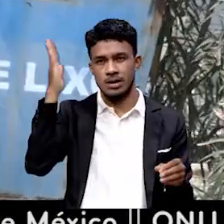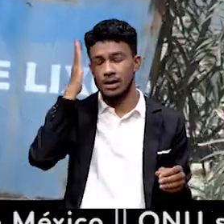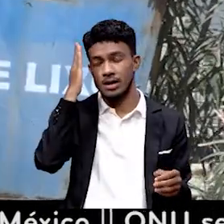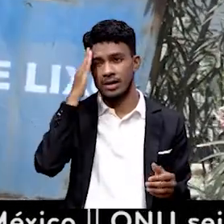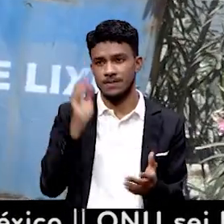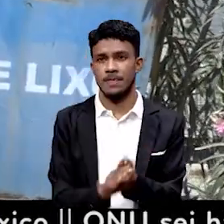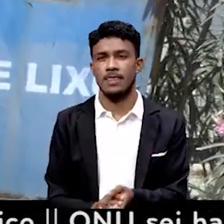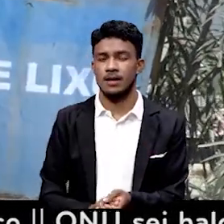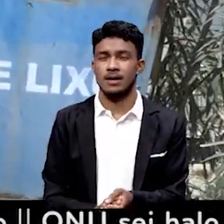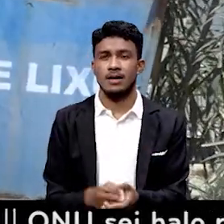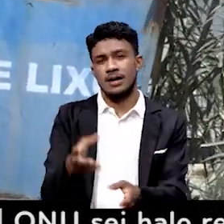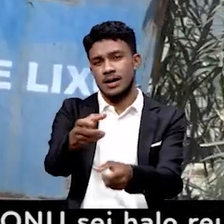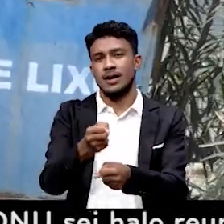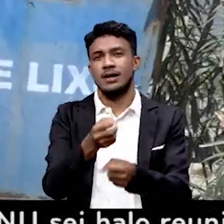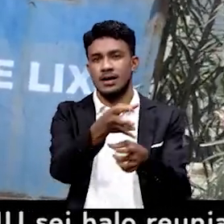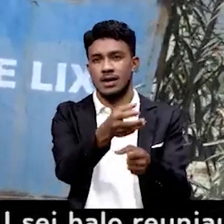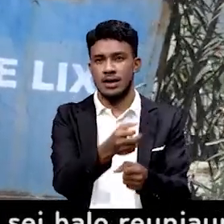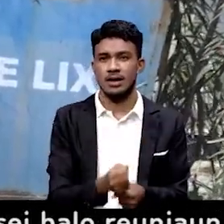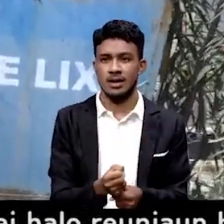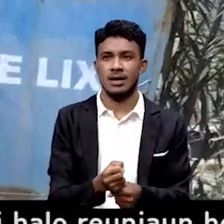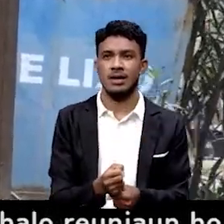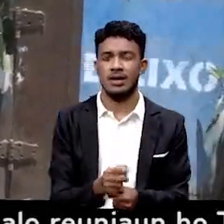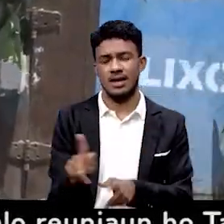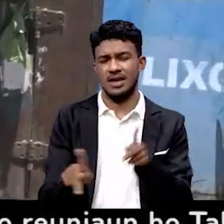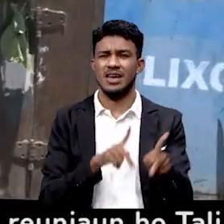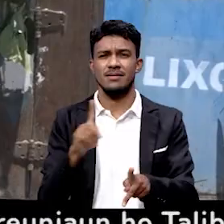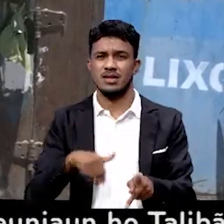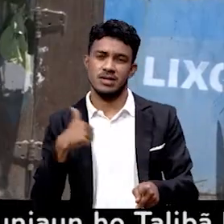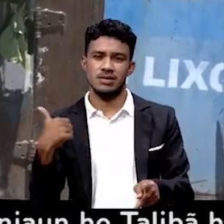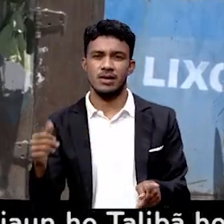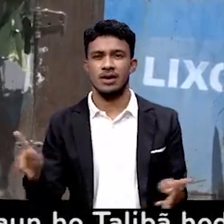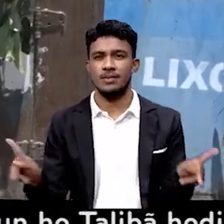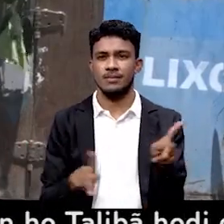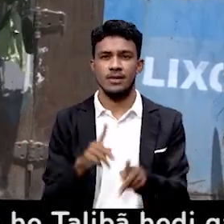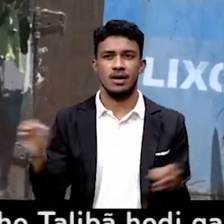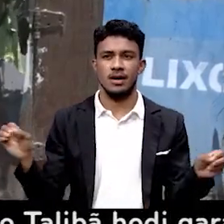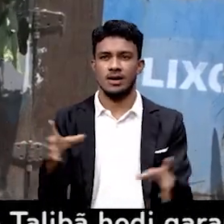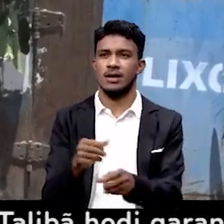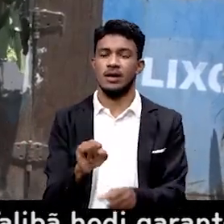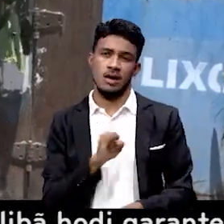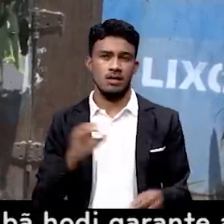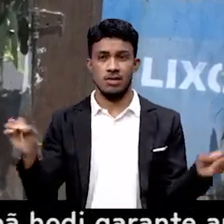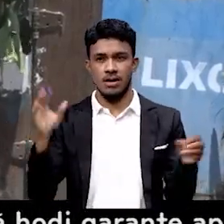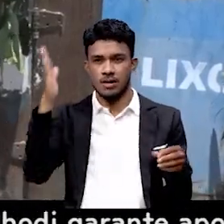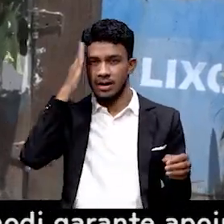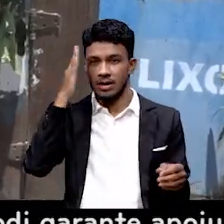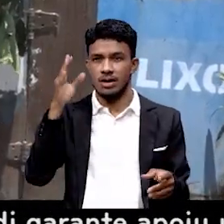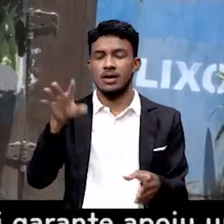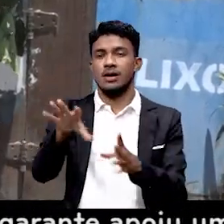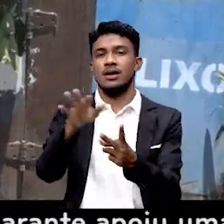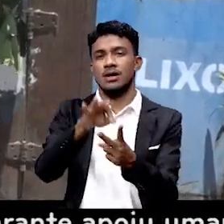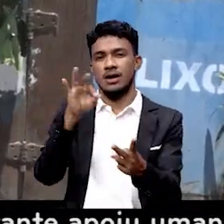ma dada hele ma ni an ka ema la dada ka ha a la te hili ne